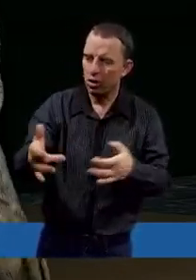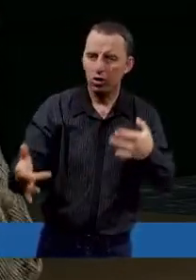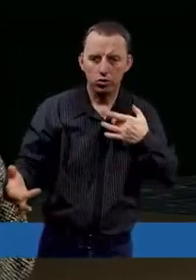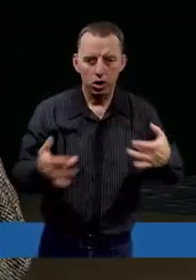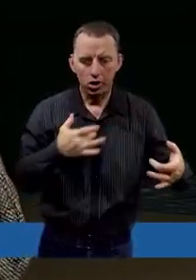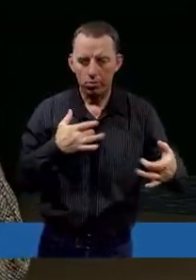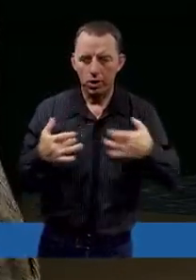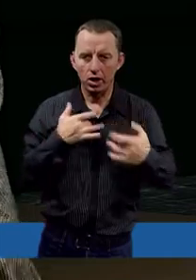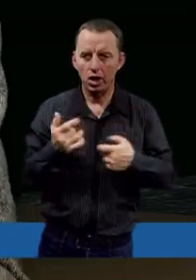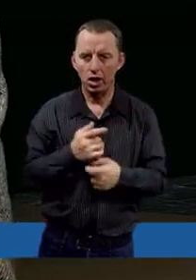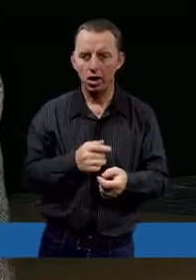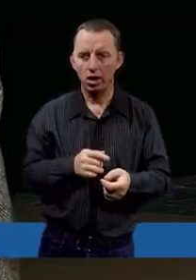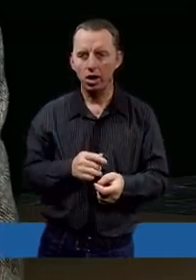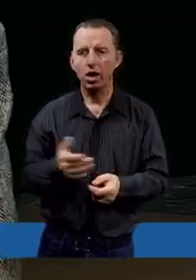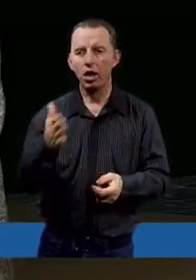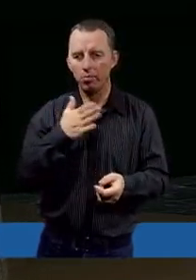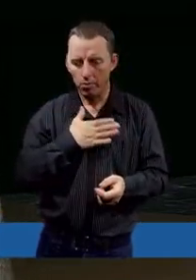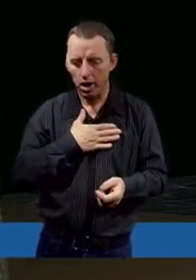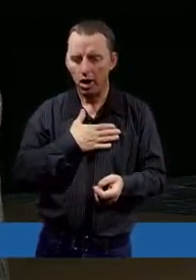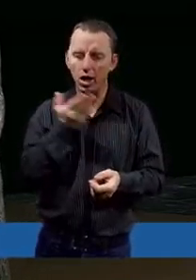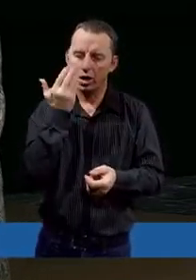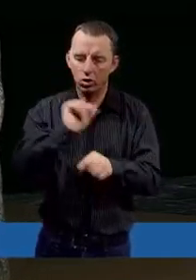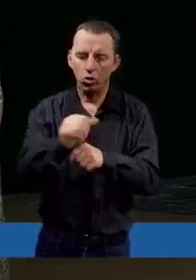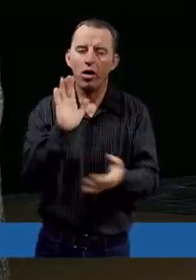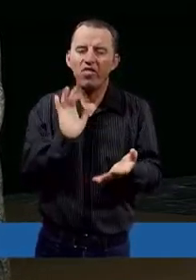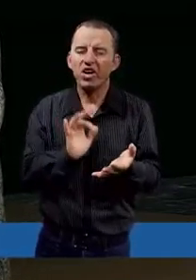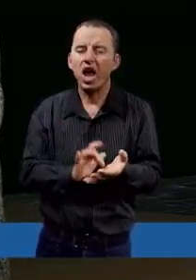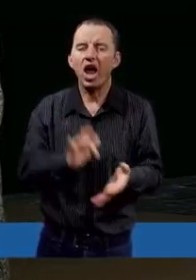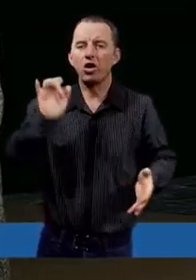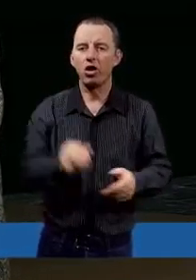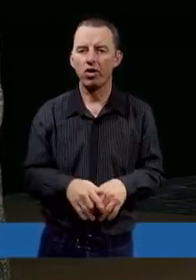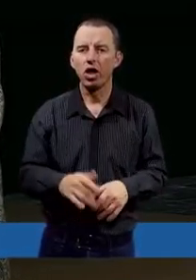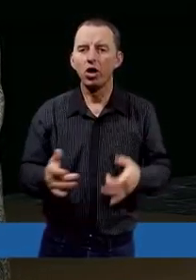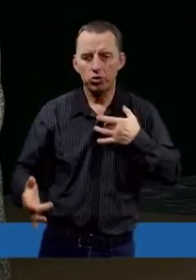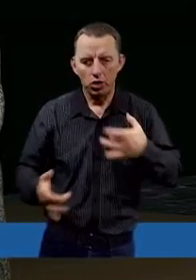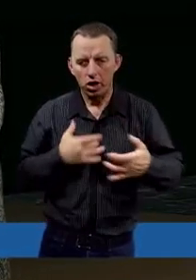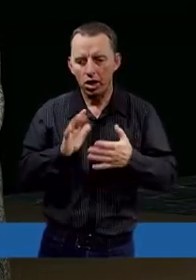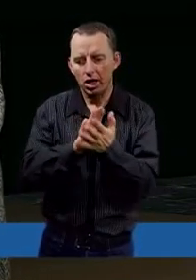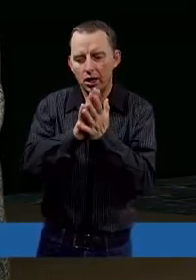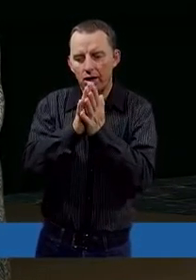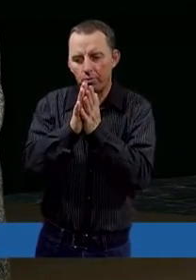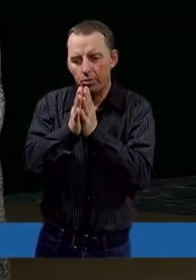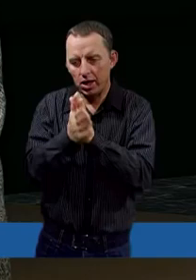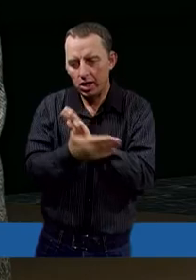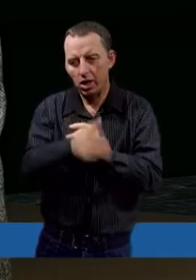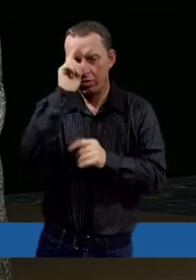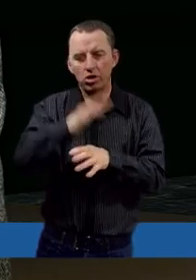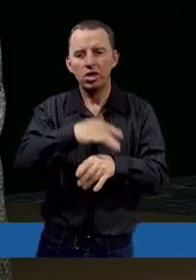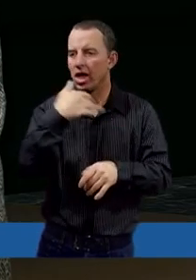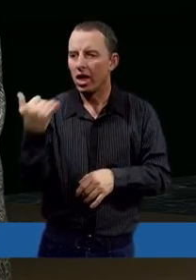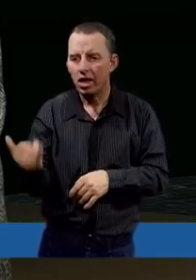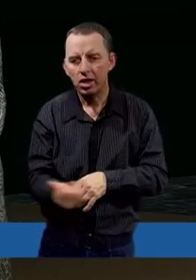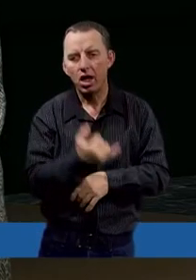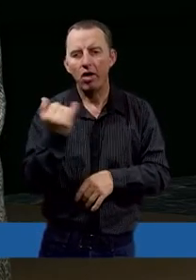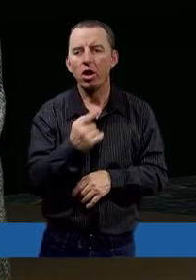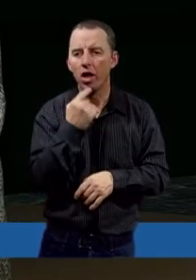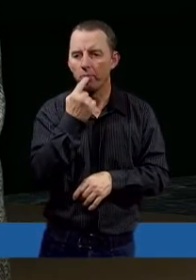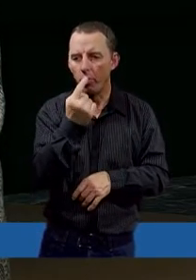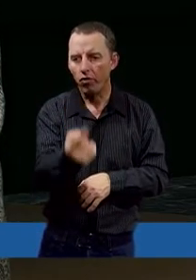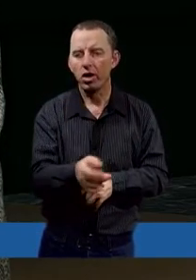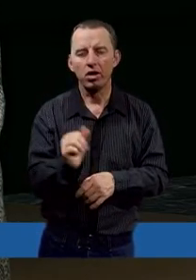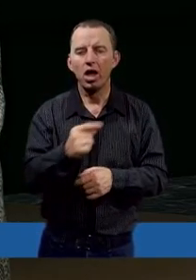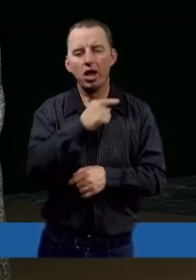stają się bardziej wrażliwi, bardziej... Jednak cierpienie zmienia człowieka nie zawsze, bym powiedział, w